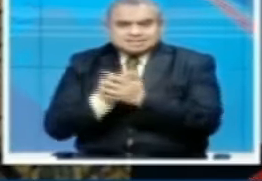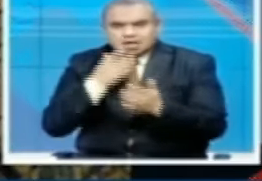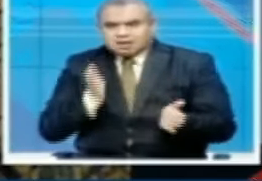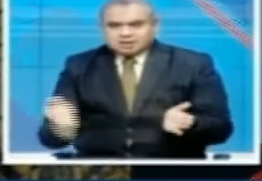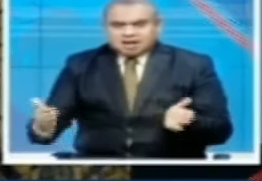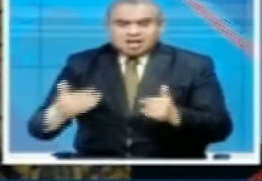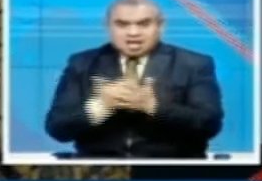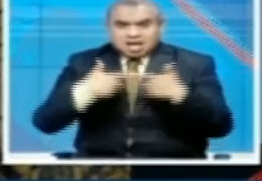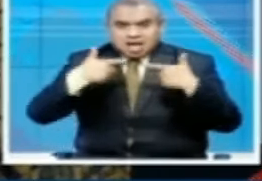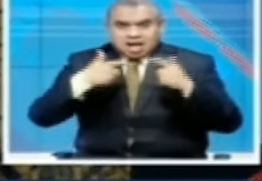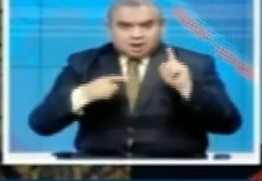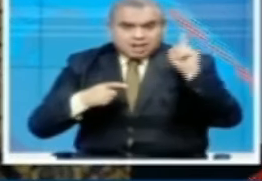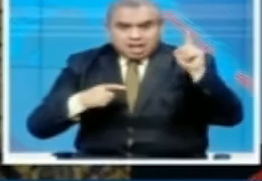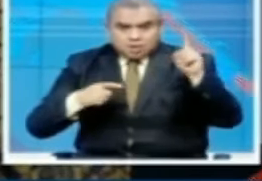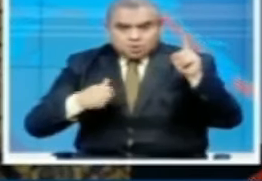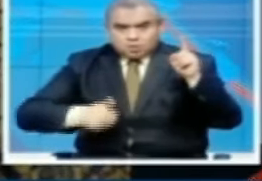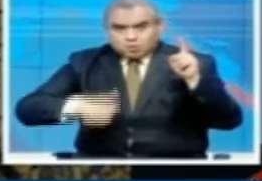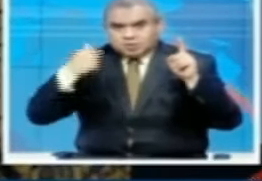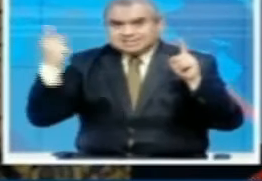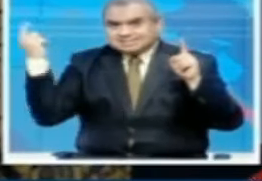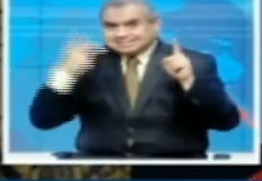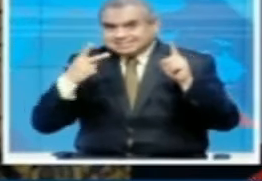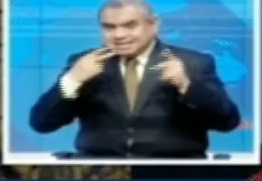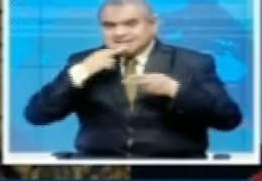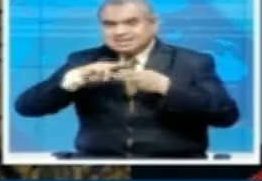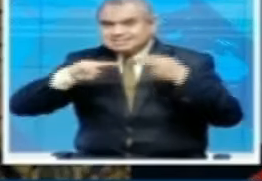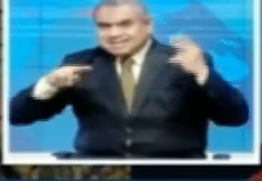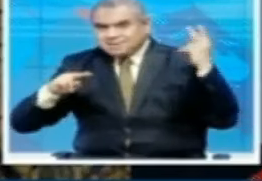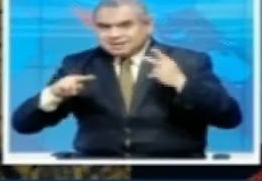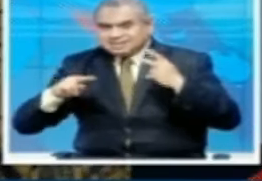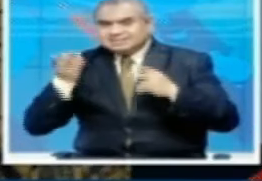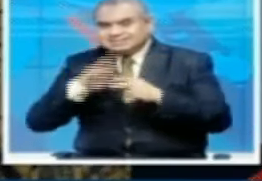من الحرب تحقق، جزء في الحرب وجزء في التفاوض، جزء في العملية